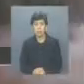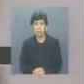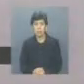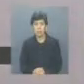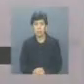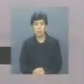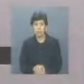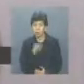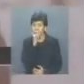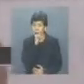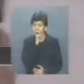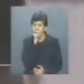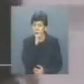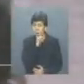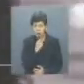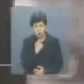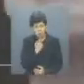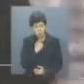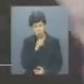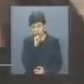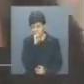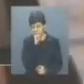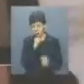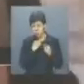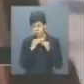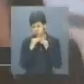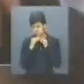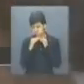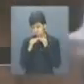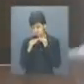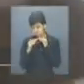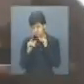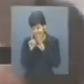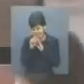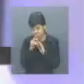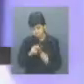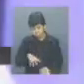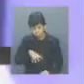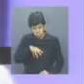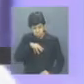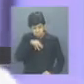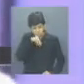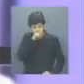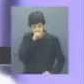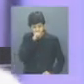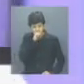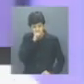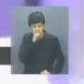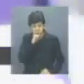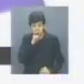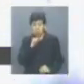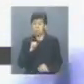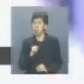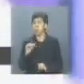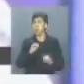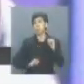เสียงที่ลากยาวถึง7วินาทีได้อย่างทรงพลังโดยการใช้เพียงลมหายใจเดียวพร้อมทั้งลูกเล่นและชั้นเชิงในการด้นสดเป็น